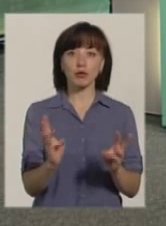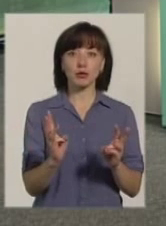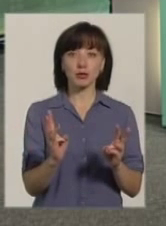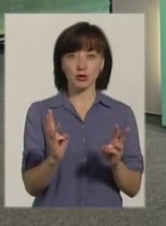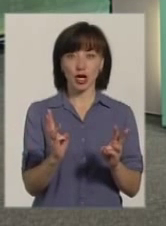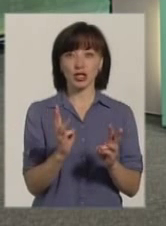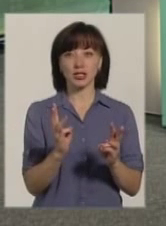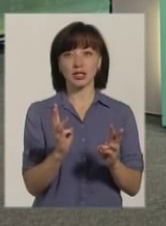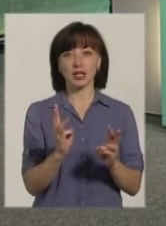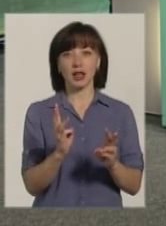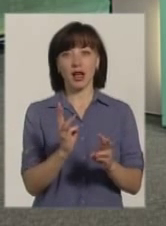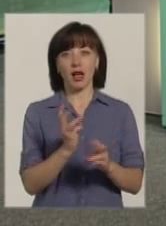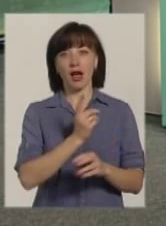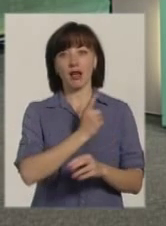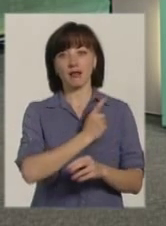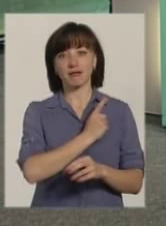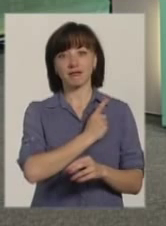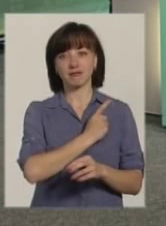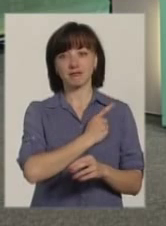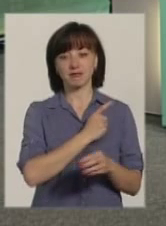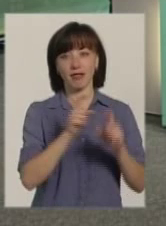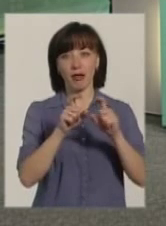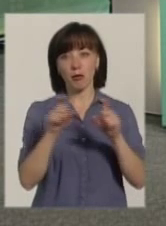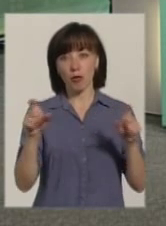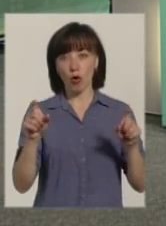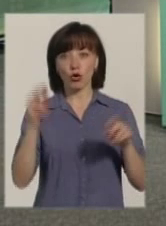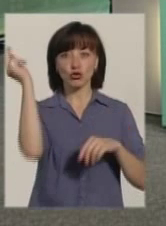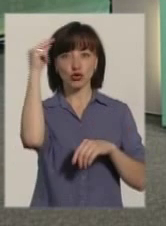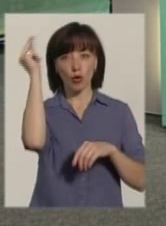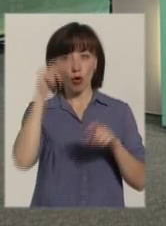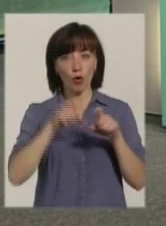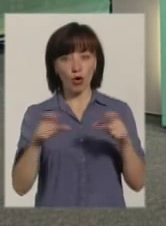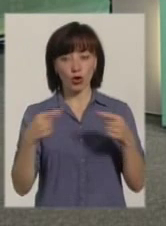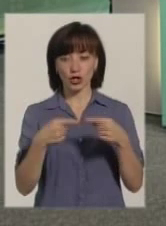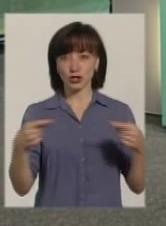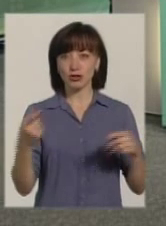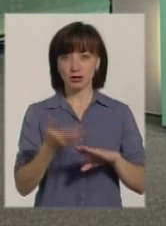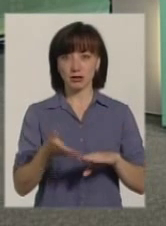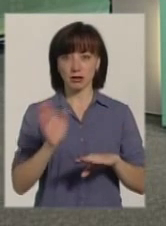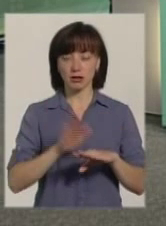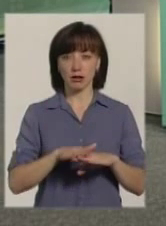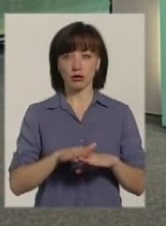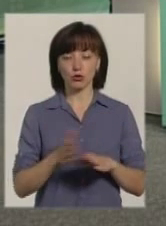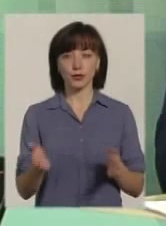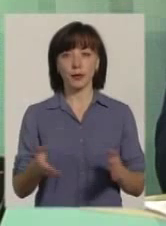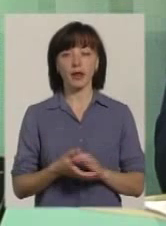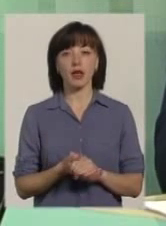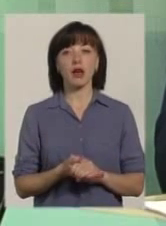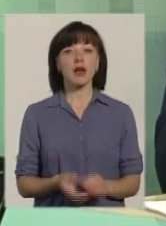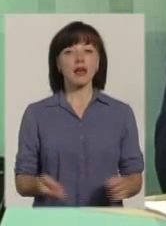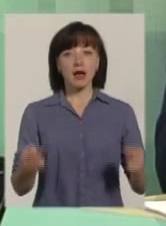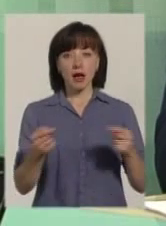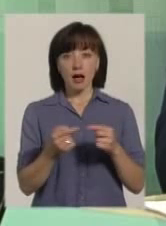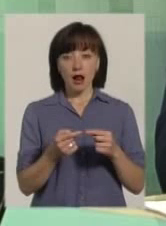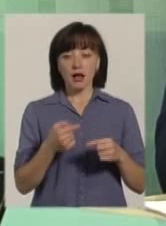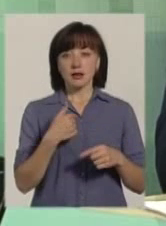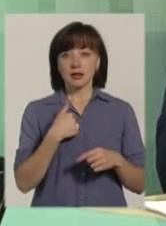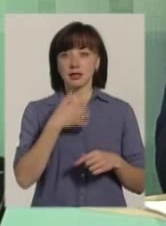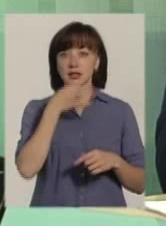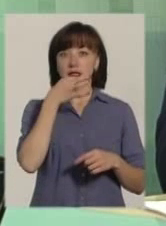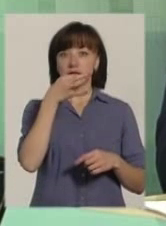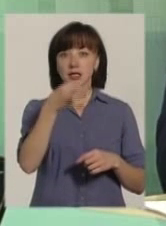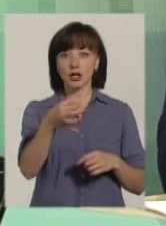робочі місця і пожежне депо, там школу і інші, дуже складно. От якраз те, що я говорив вже, слово субсидіарність